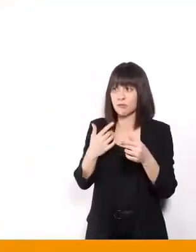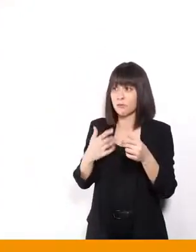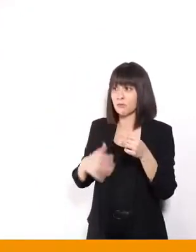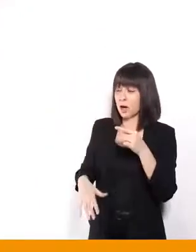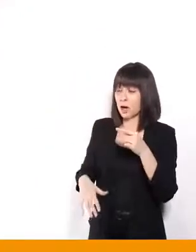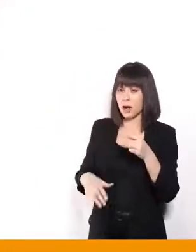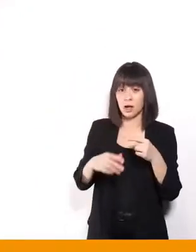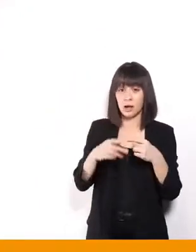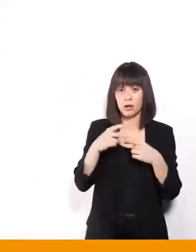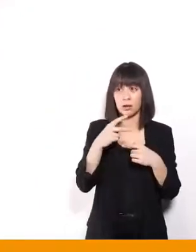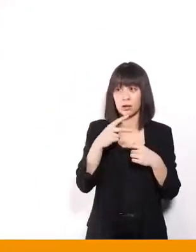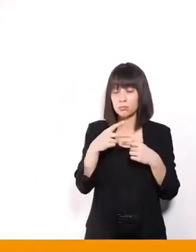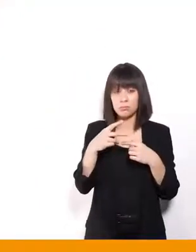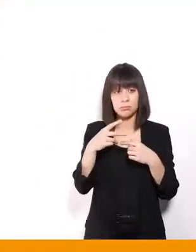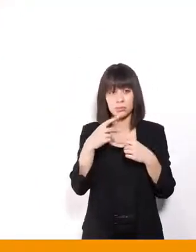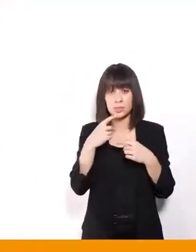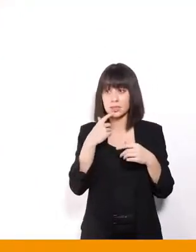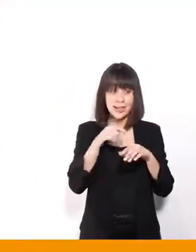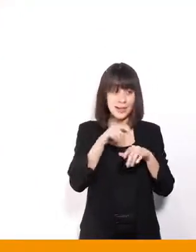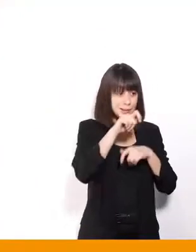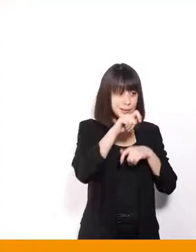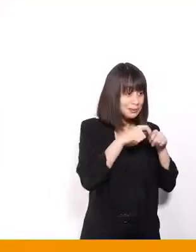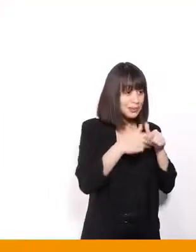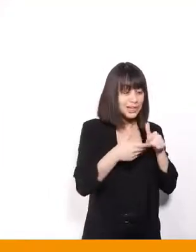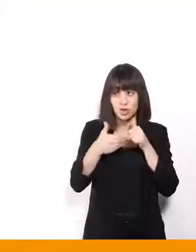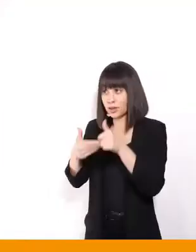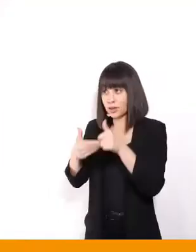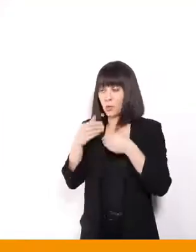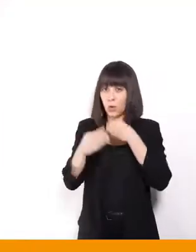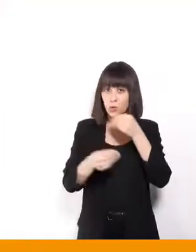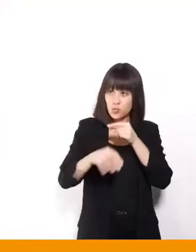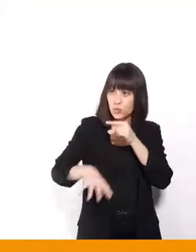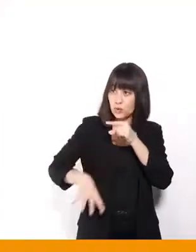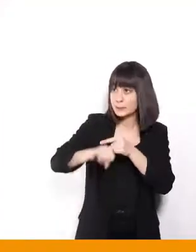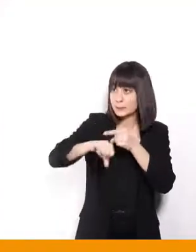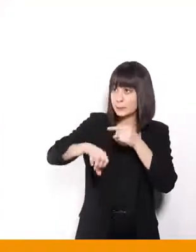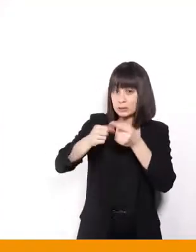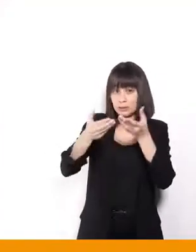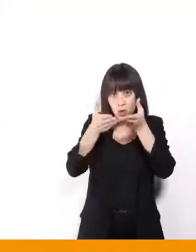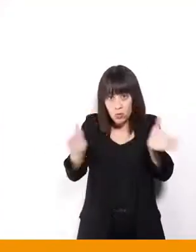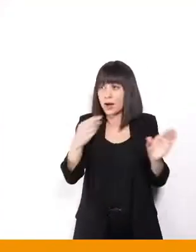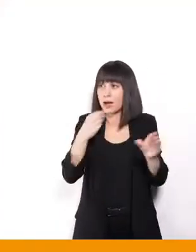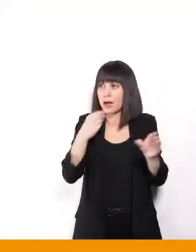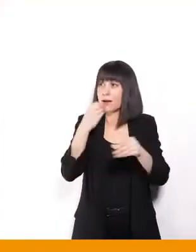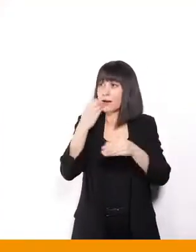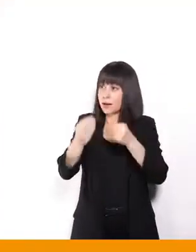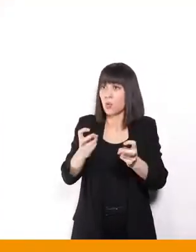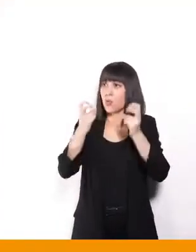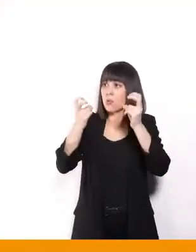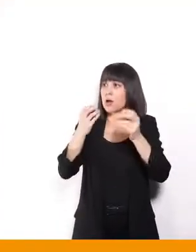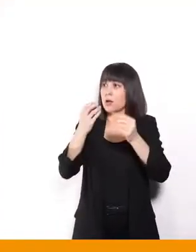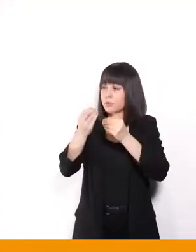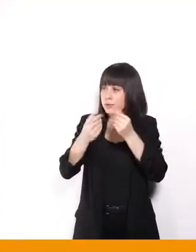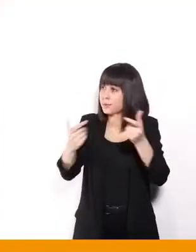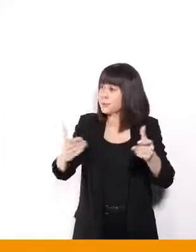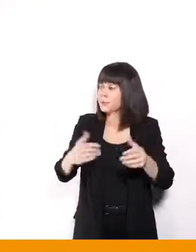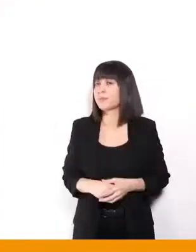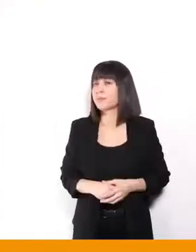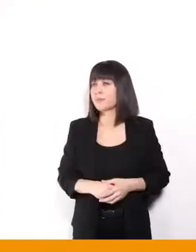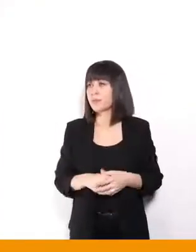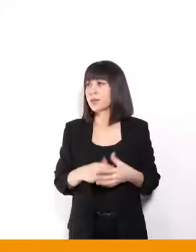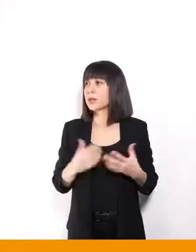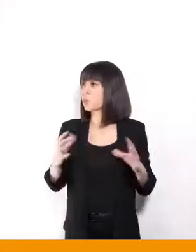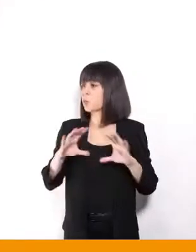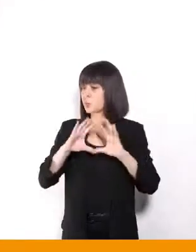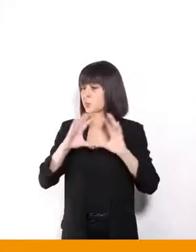établissement, le sort des aidants, l'élargissement de la prestation de compensation. Est-ce que, bon, alors ces chiffrages ne sont pas dans votre